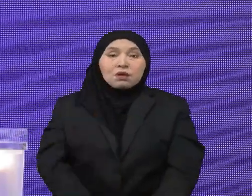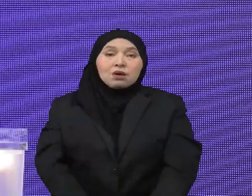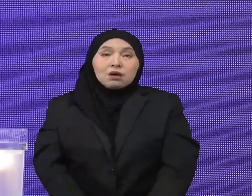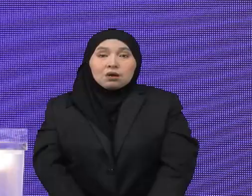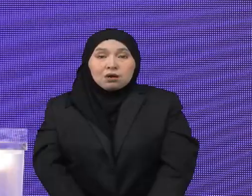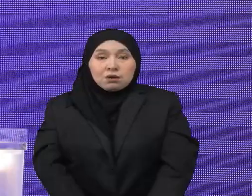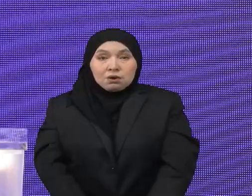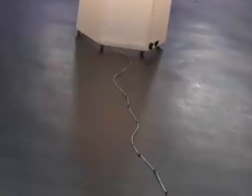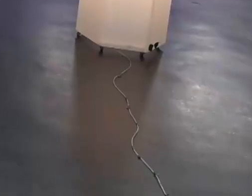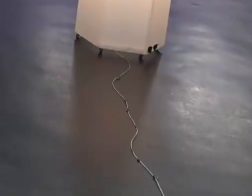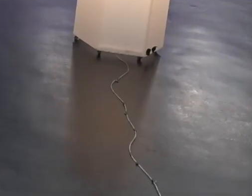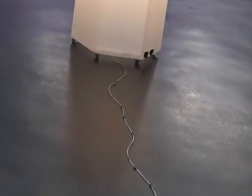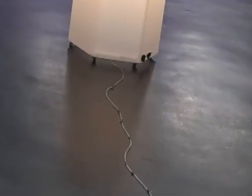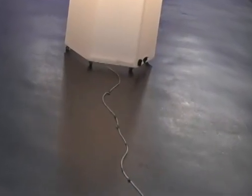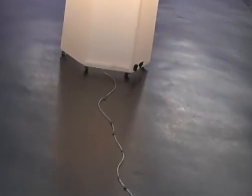Allah